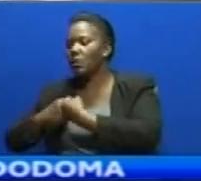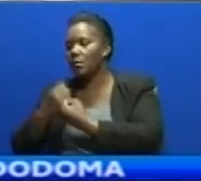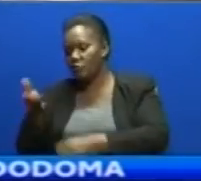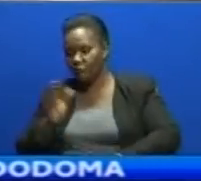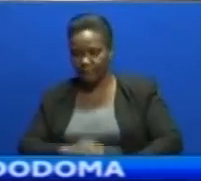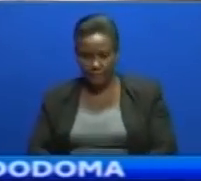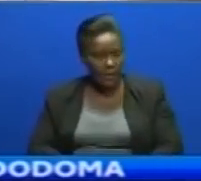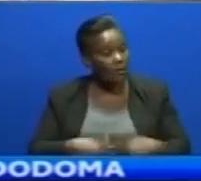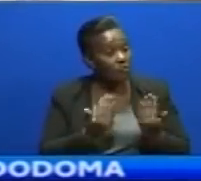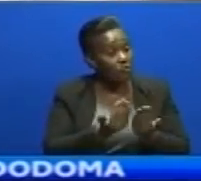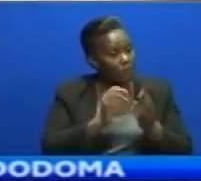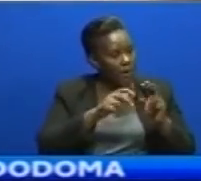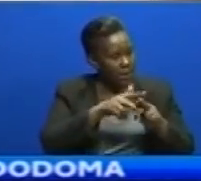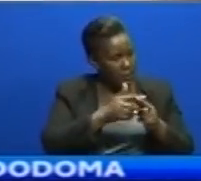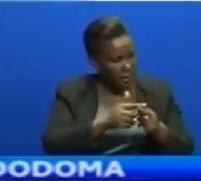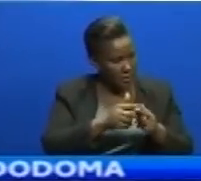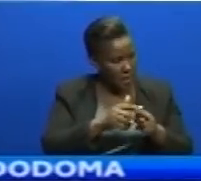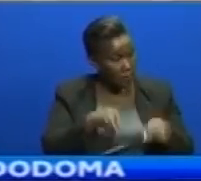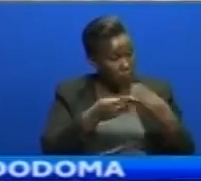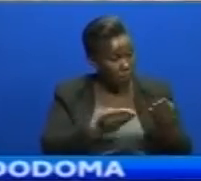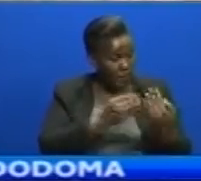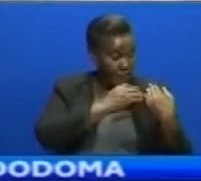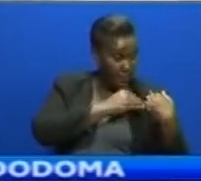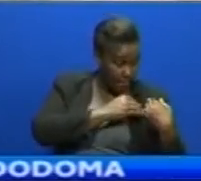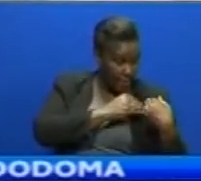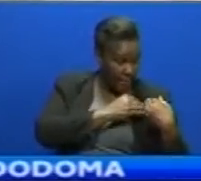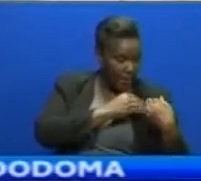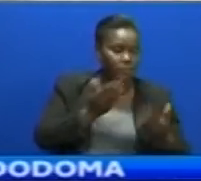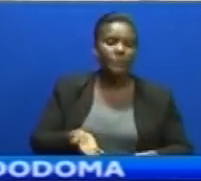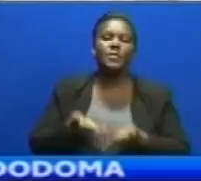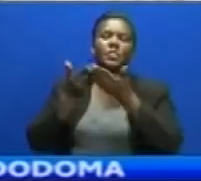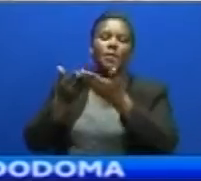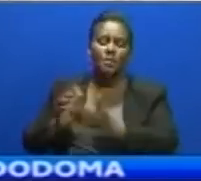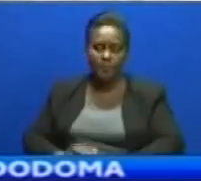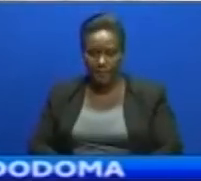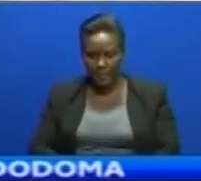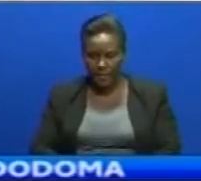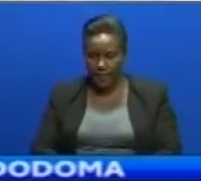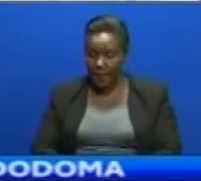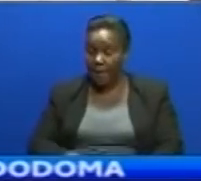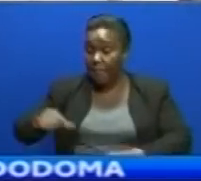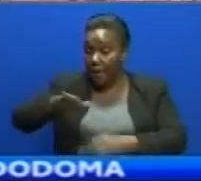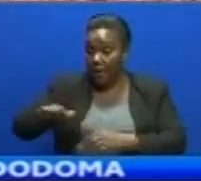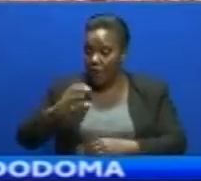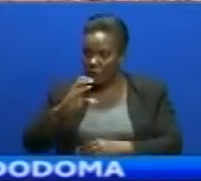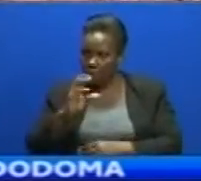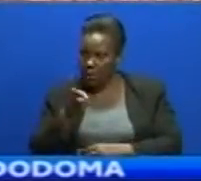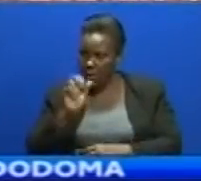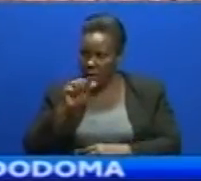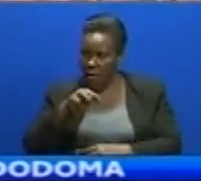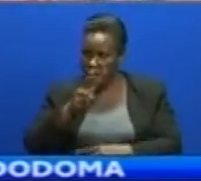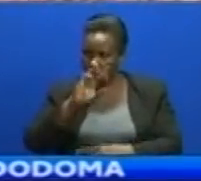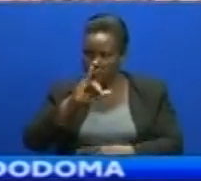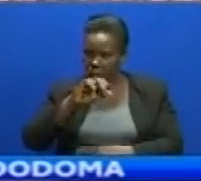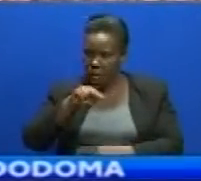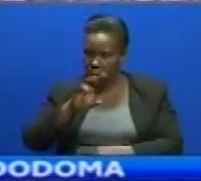mainjinia, wahandisi mliopewa dhamana mtusaidie. Maeneo ya pembezoni ya Kibaigwa na maeneo ya Chamwino, waziri anahimiza